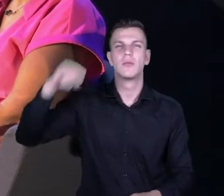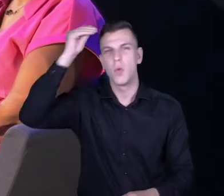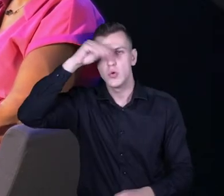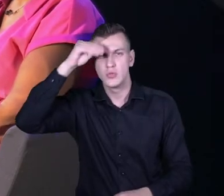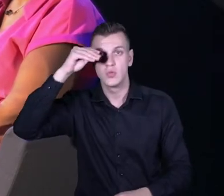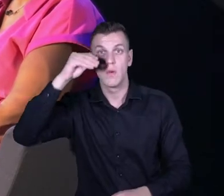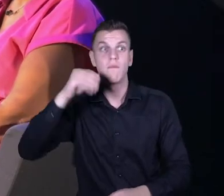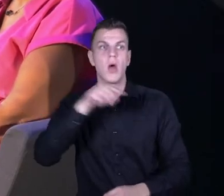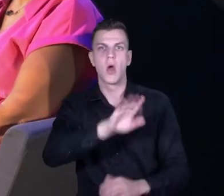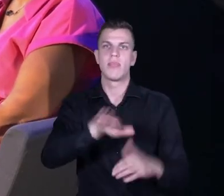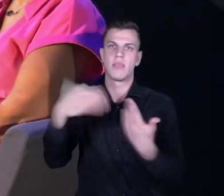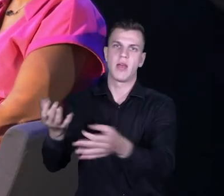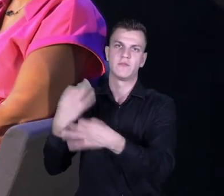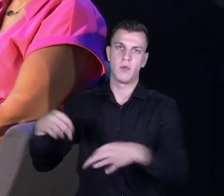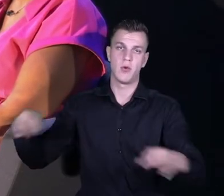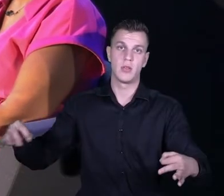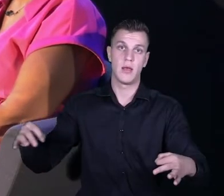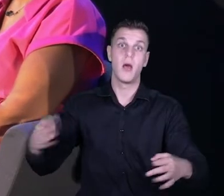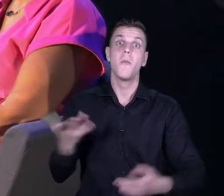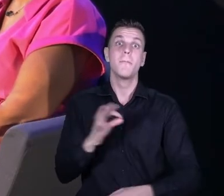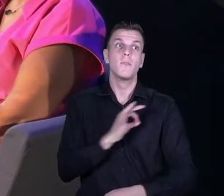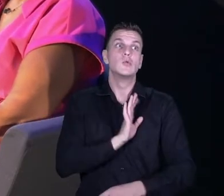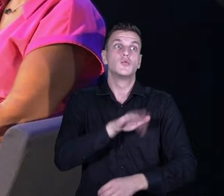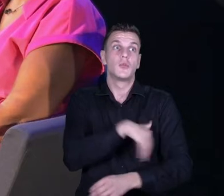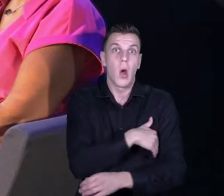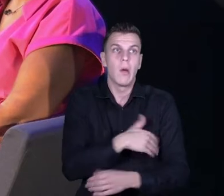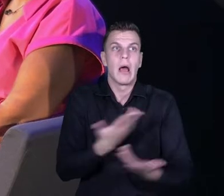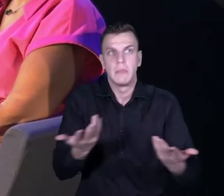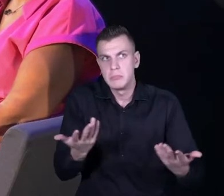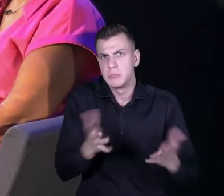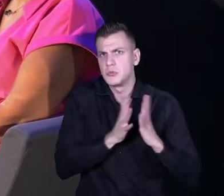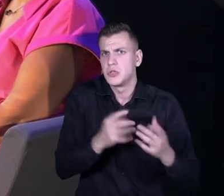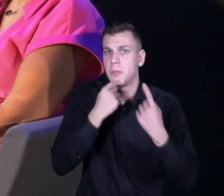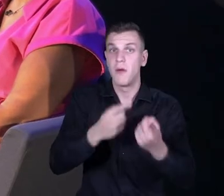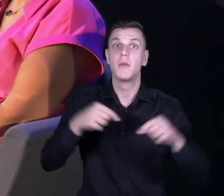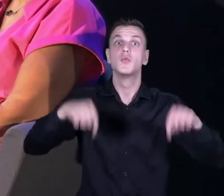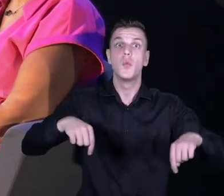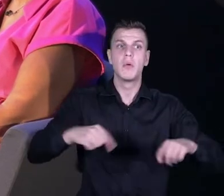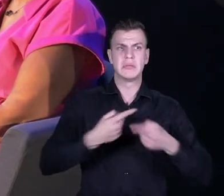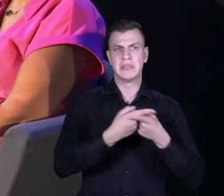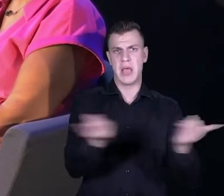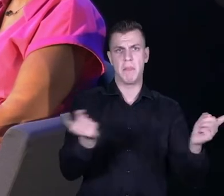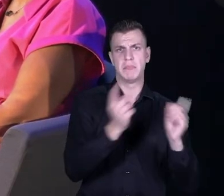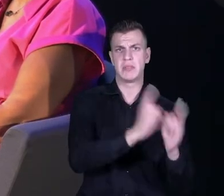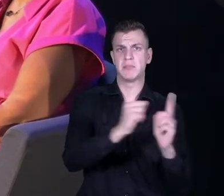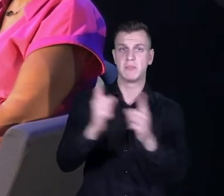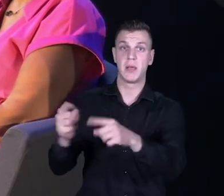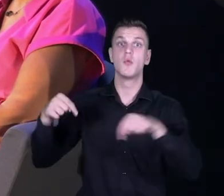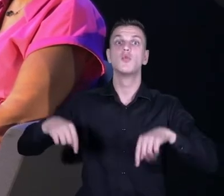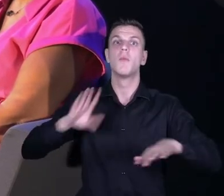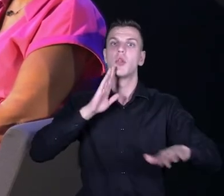w której pracuję, jest taką właśnie szkołą autonomiczną. Jest takim placem budowy, gdzie każdy coś dokłada do